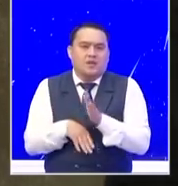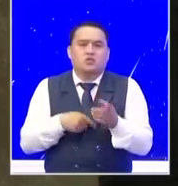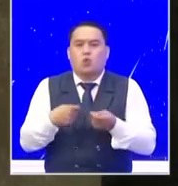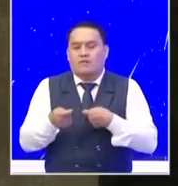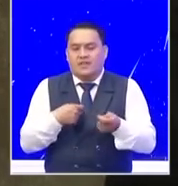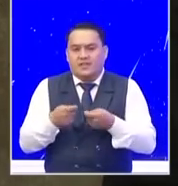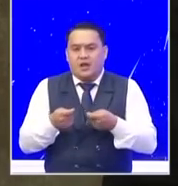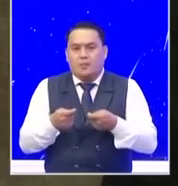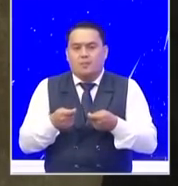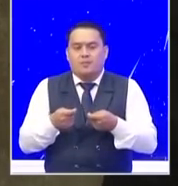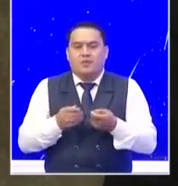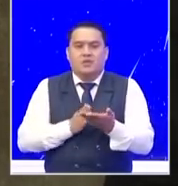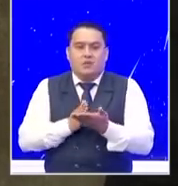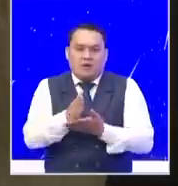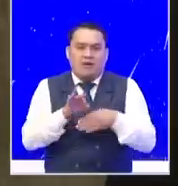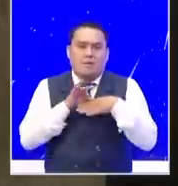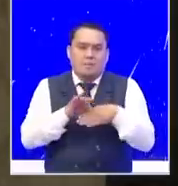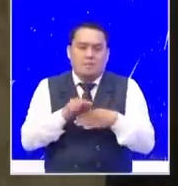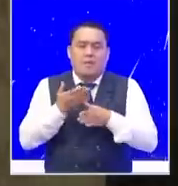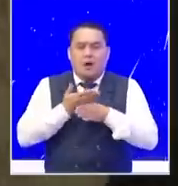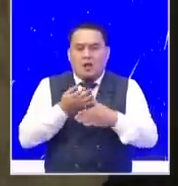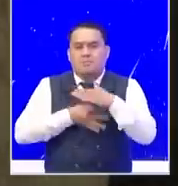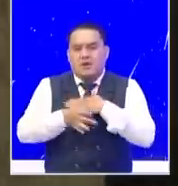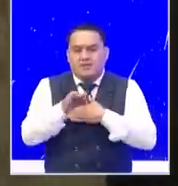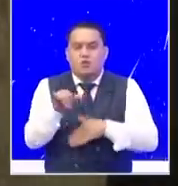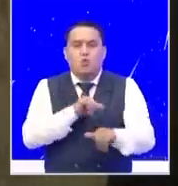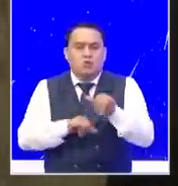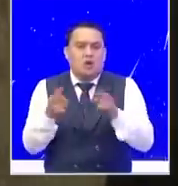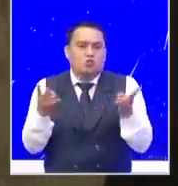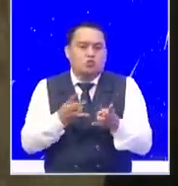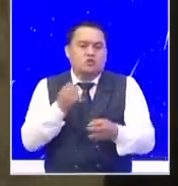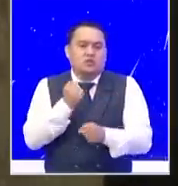который направлял, помогал, подсказывал, говорил, куда нам двигаться.